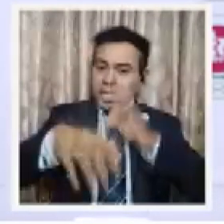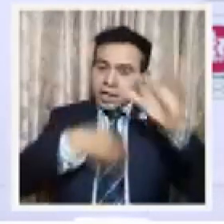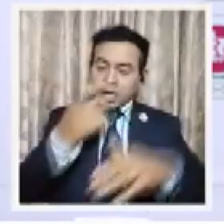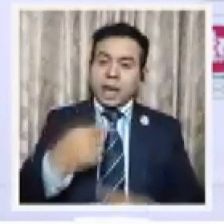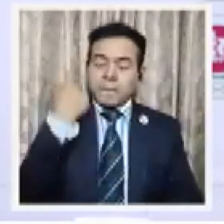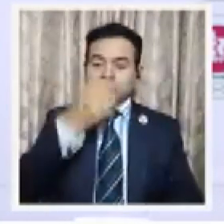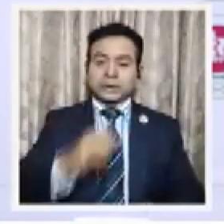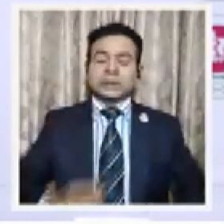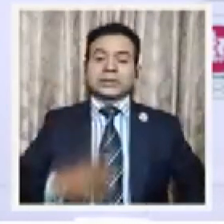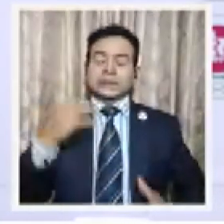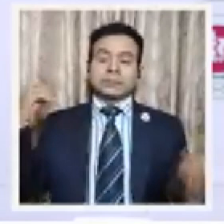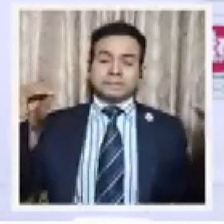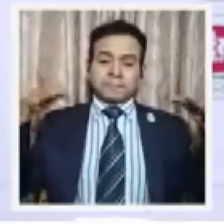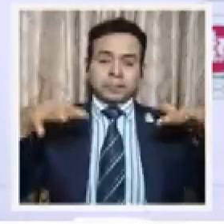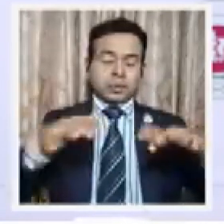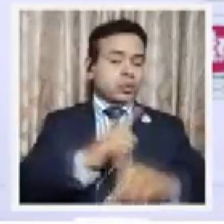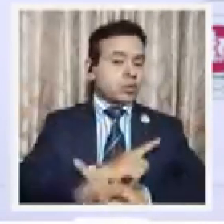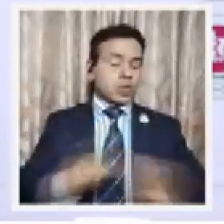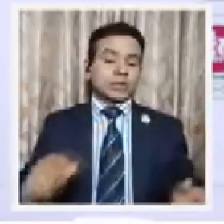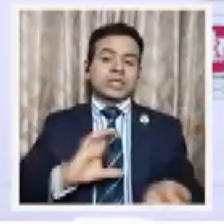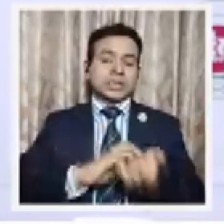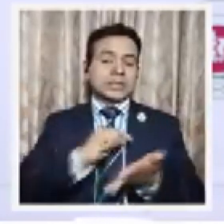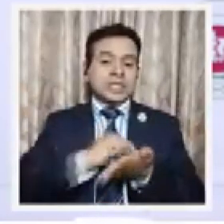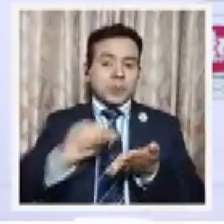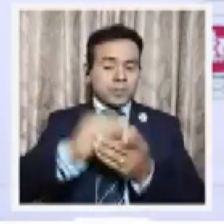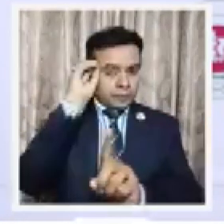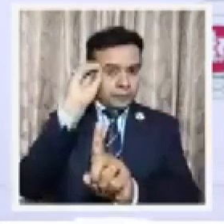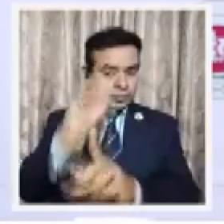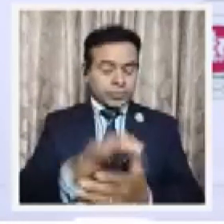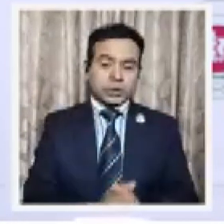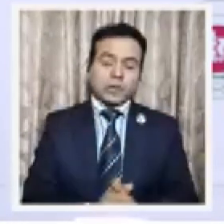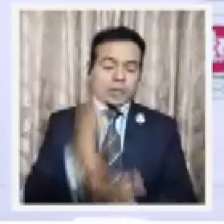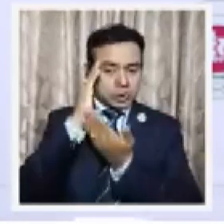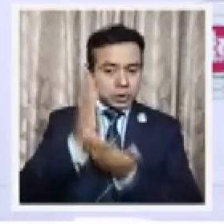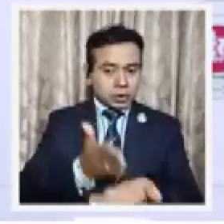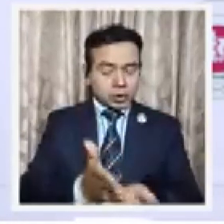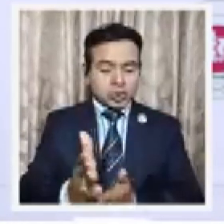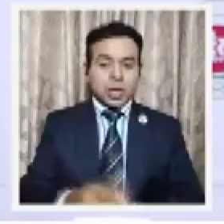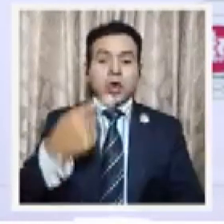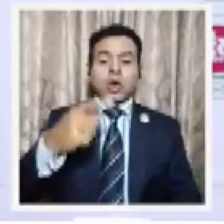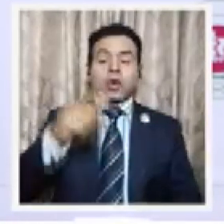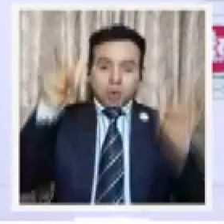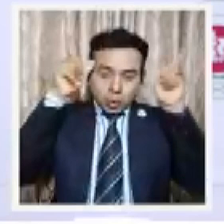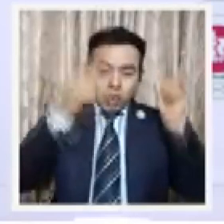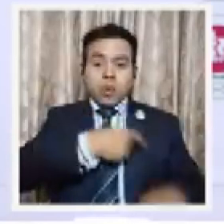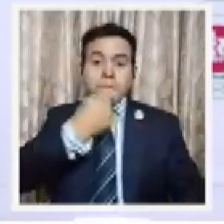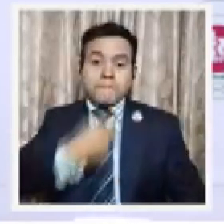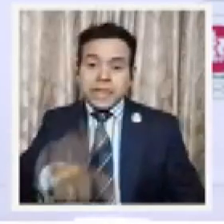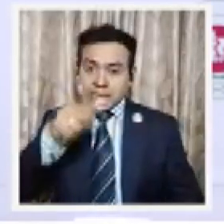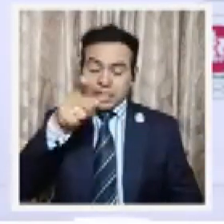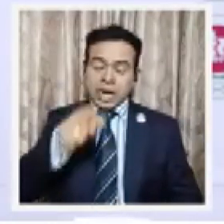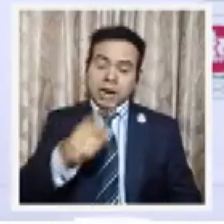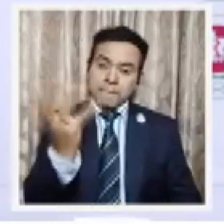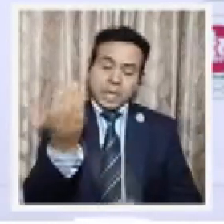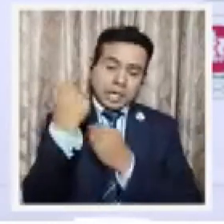পশু কোরবানি দেওয়ার নিয়ম আছে, এই জন্য পশুর হাট চলছে। পশুর হাটের যে স্বাস্থ্যবিধিগুলো দেওয়া হয়েছে প্রত্যেকের জন্য, যারা ক্রেতা, যারা